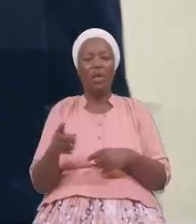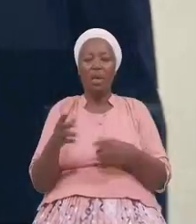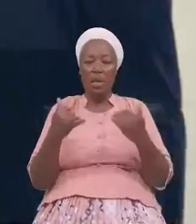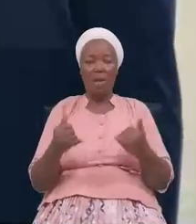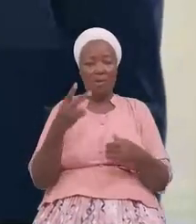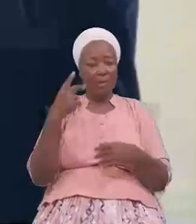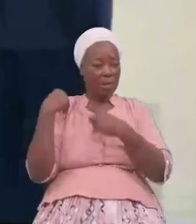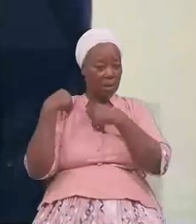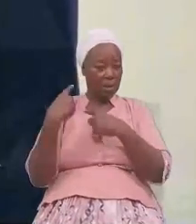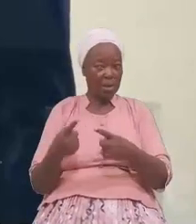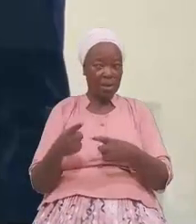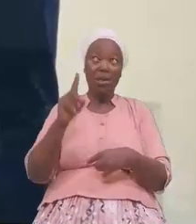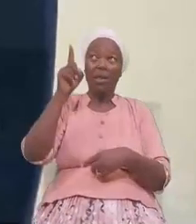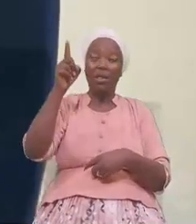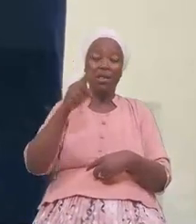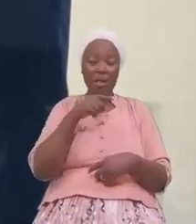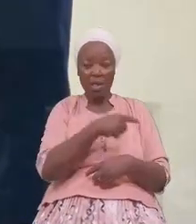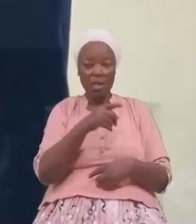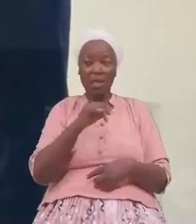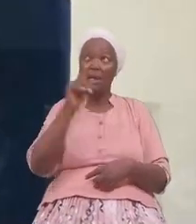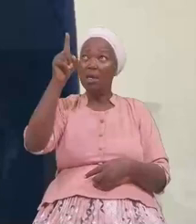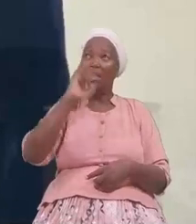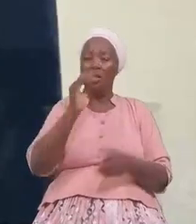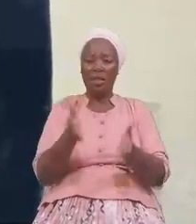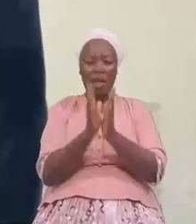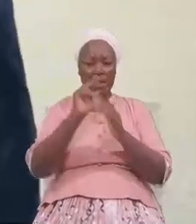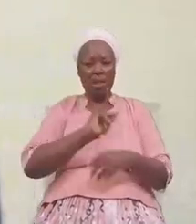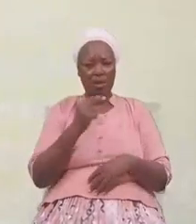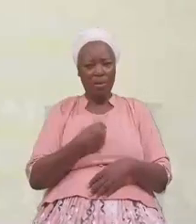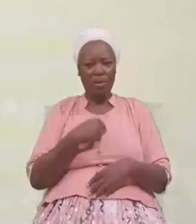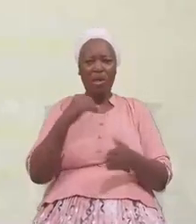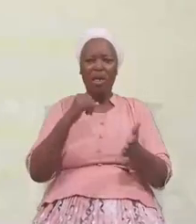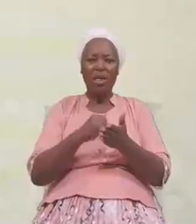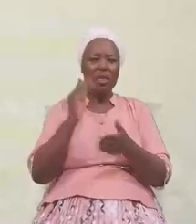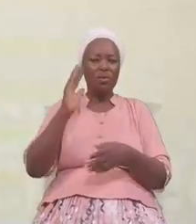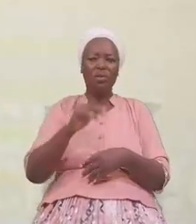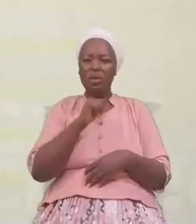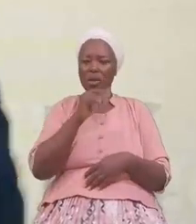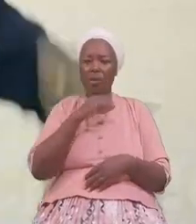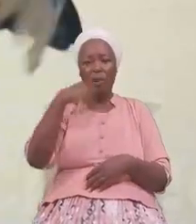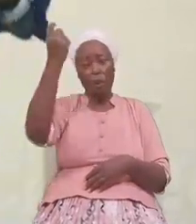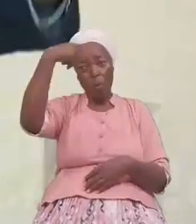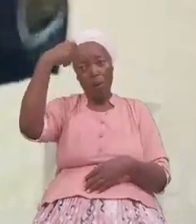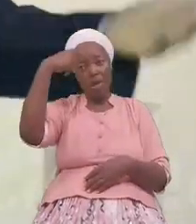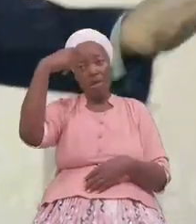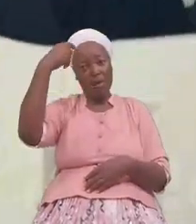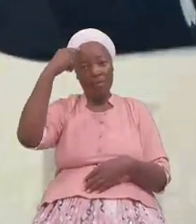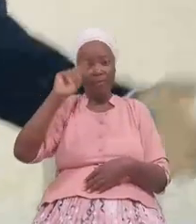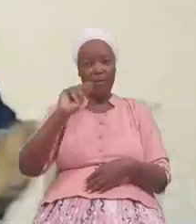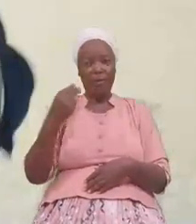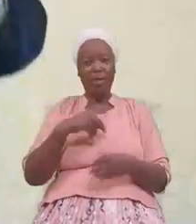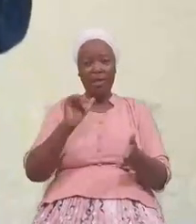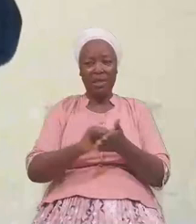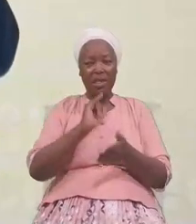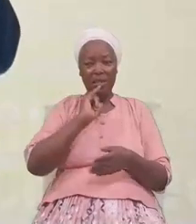Et puisqu'il nous demande, ce serait pas sage. C'est une autre manière de dire, ce serait